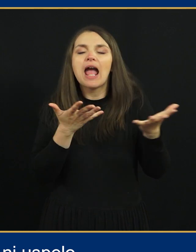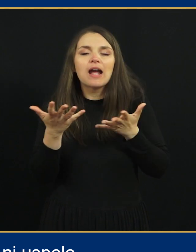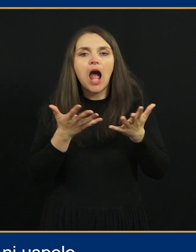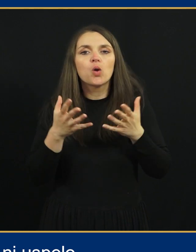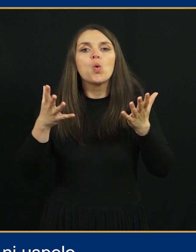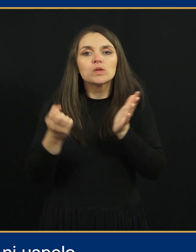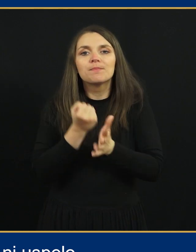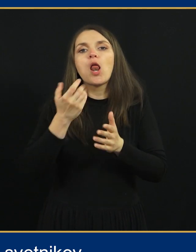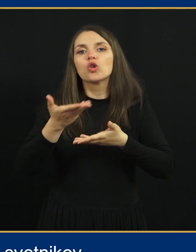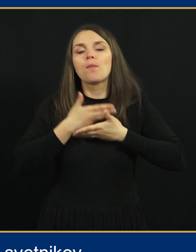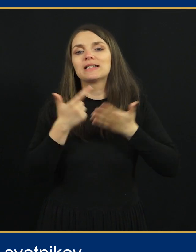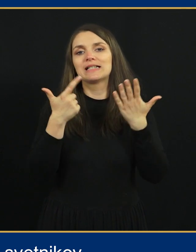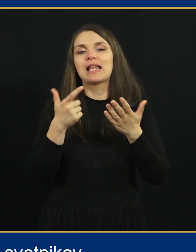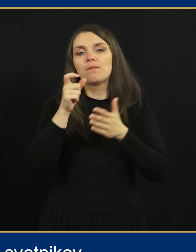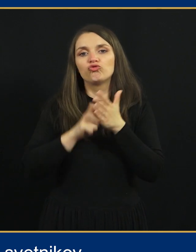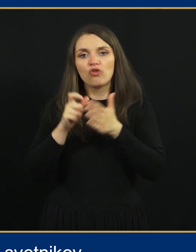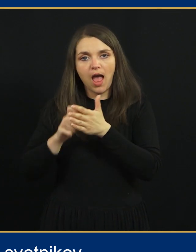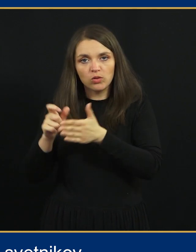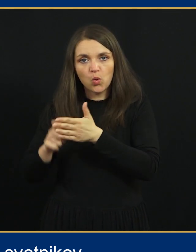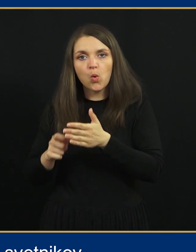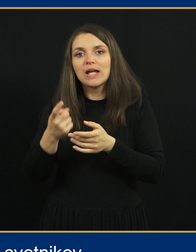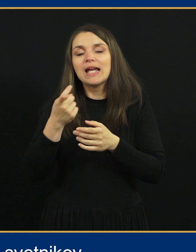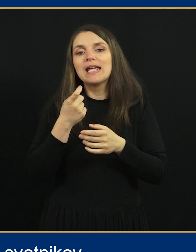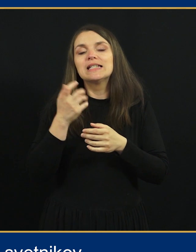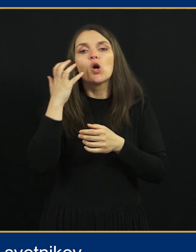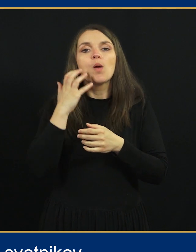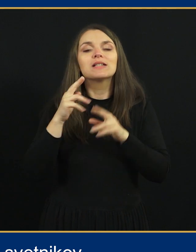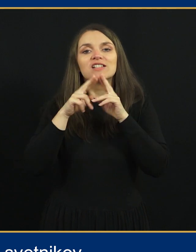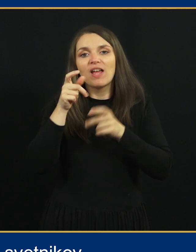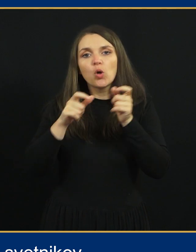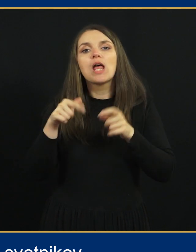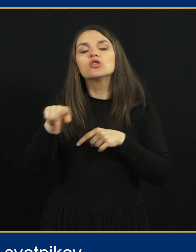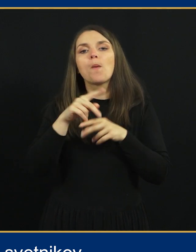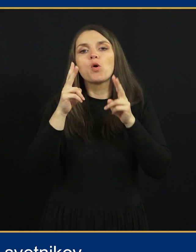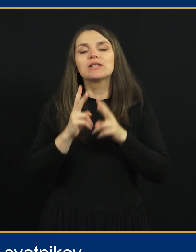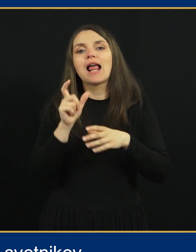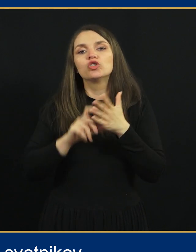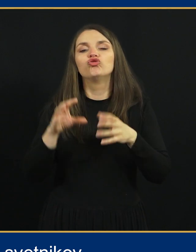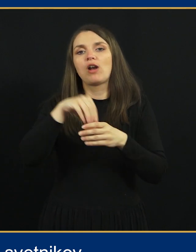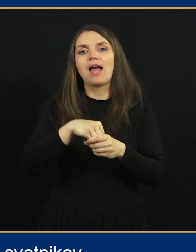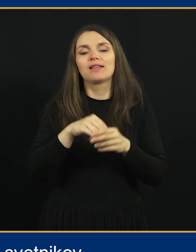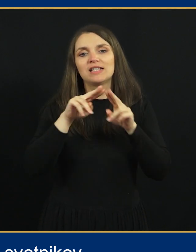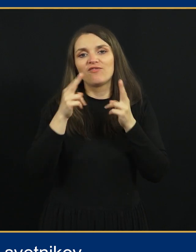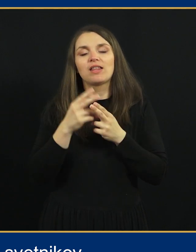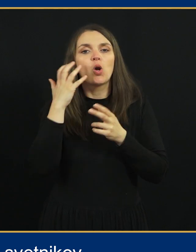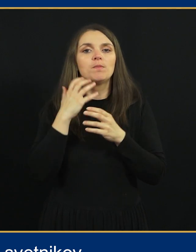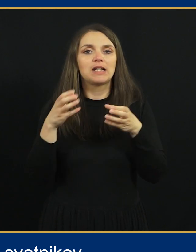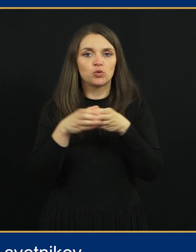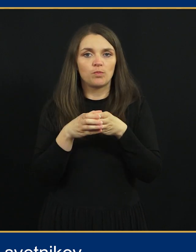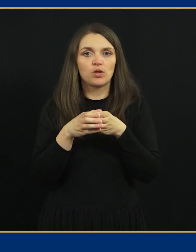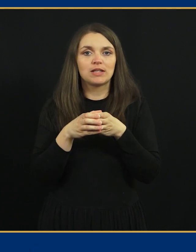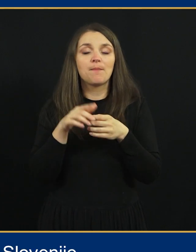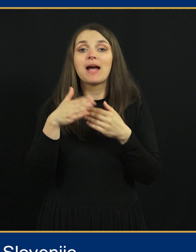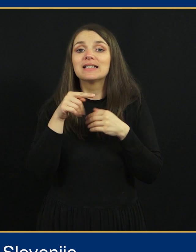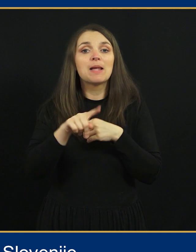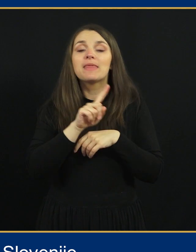nekako uspelo dobiti 7 članov iz vrst romskih svetnikov, da so postali člani sveta romske skupnosti.